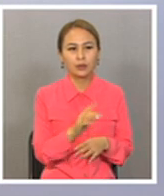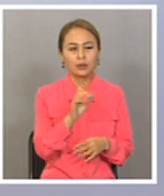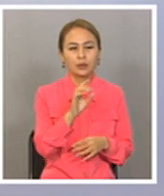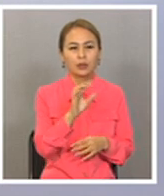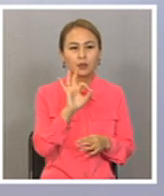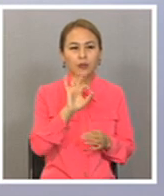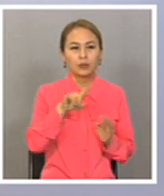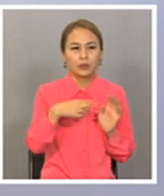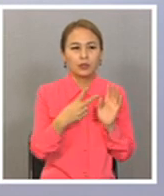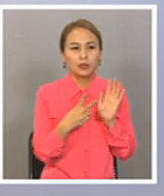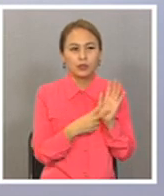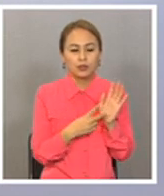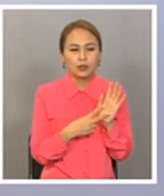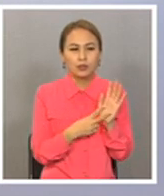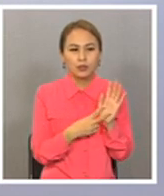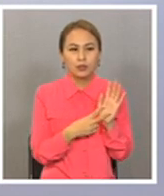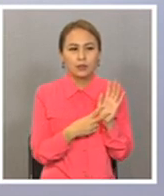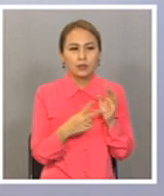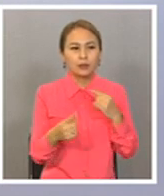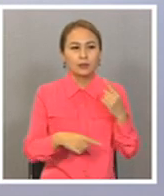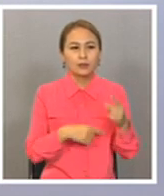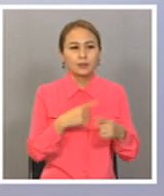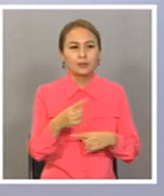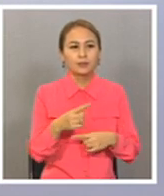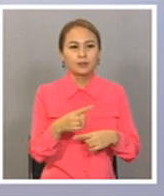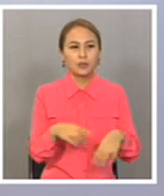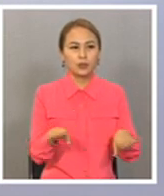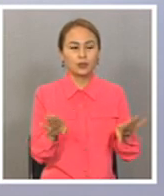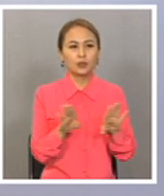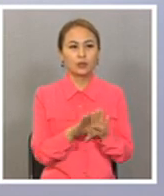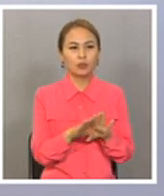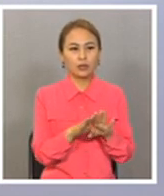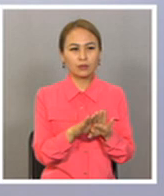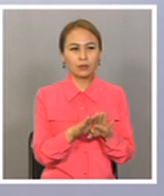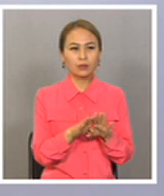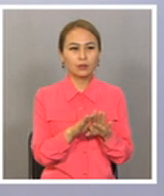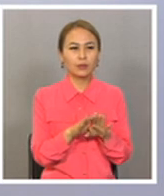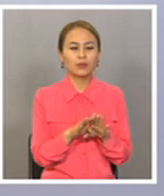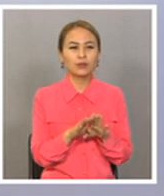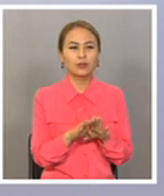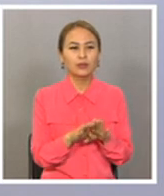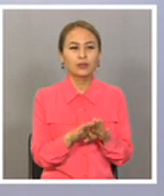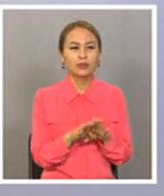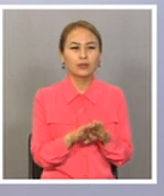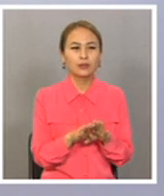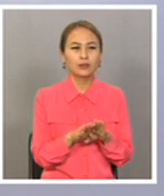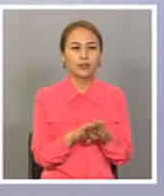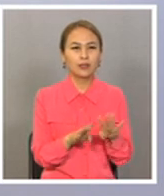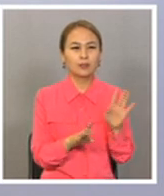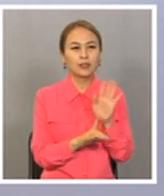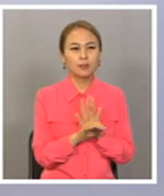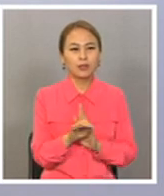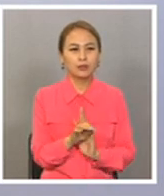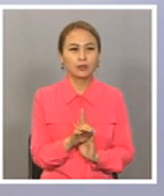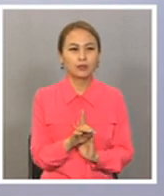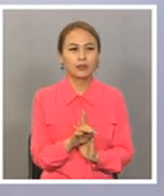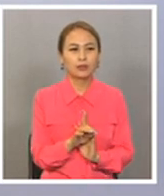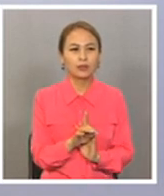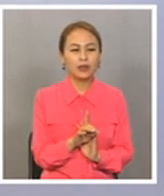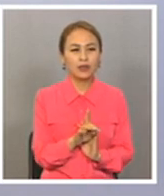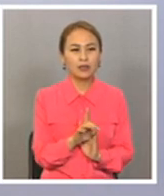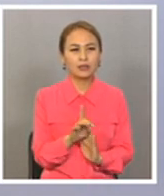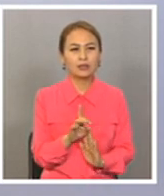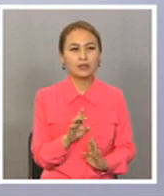бүтін 10-нан 7. Келесі енді реті бойынша бұны қарастырайық. Бұнда дәл сондай әдіспен 0-ден